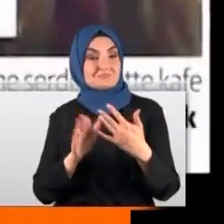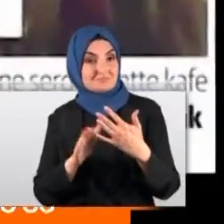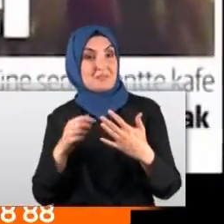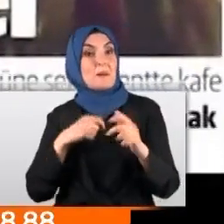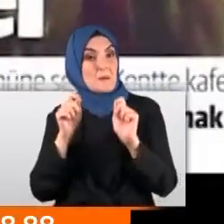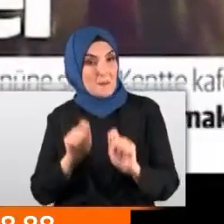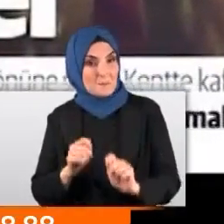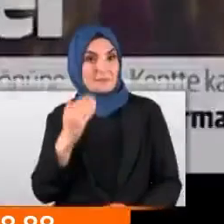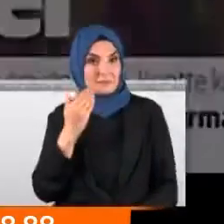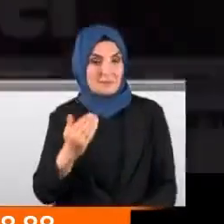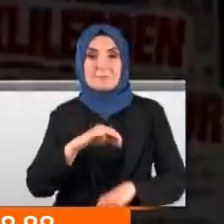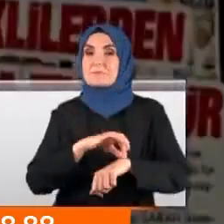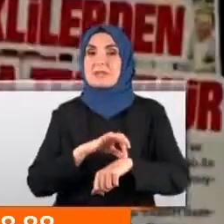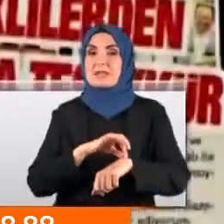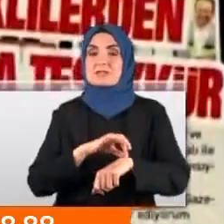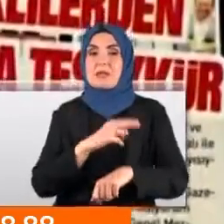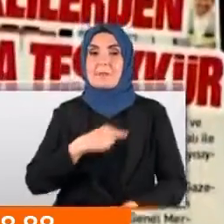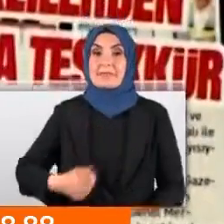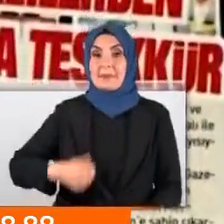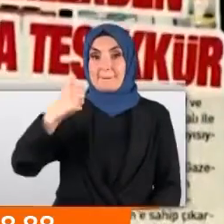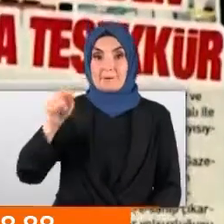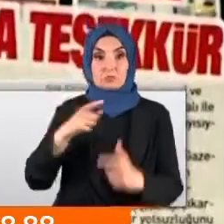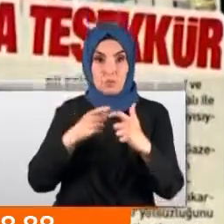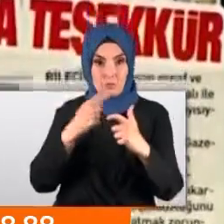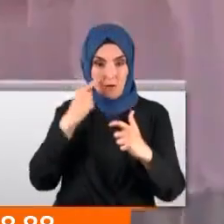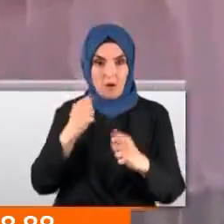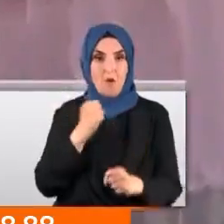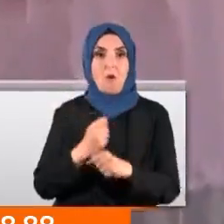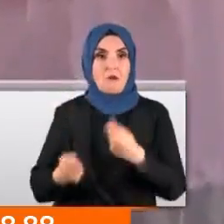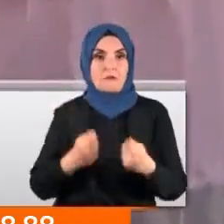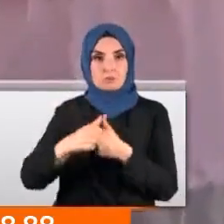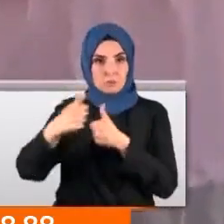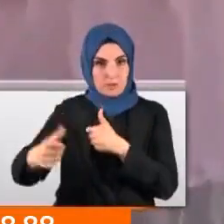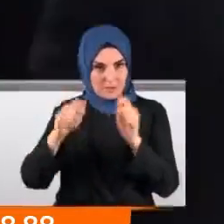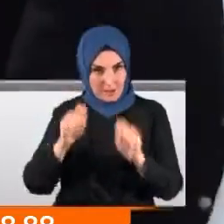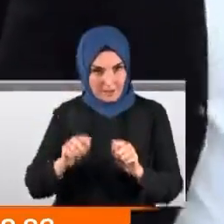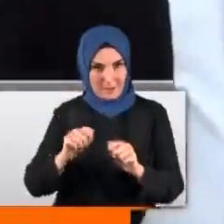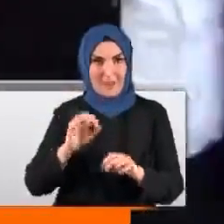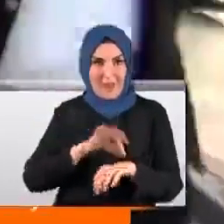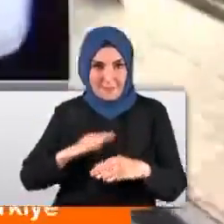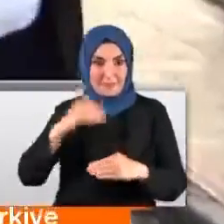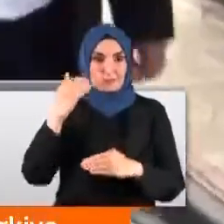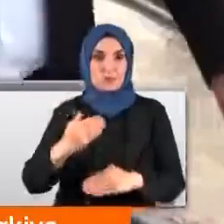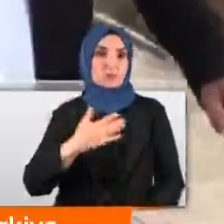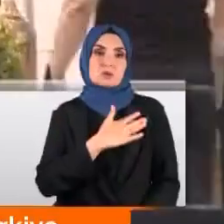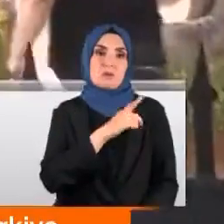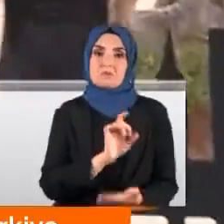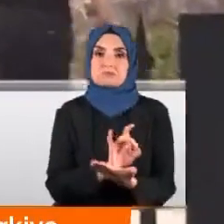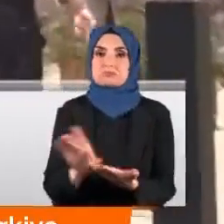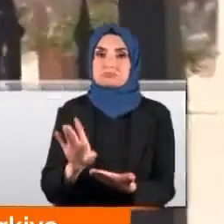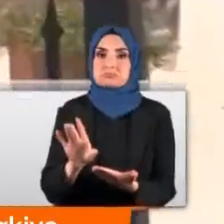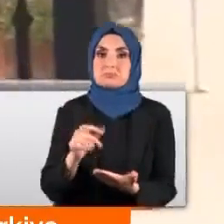Başkanlığı soruşturma kapsamında görevden uzaklaştırmamızın hemen peşinden neden CHP'den ihraç ettiler? Madem biz taraflı davrandık,